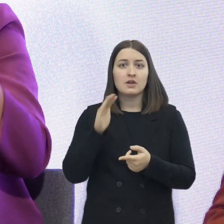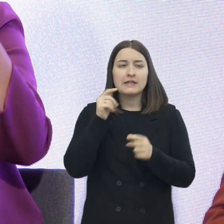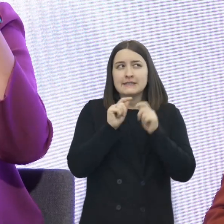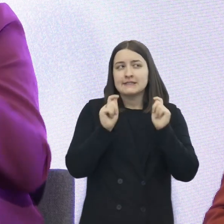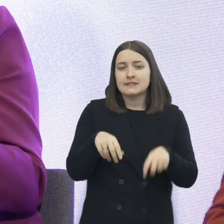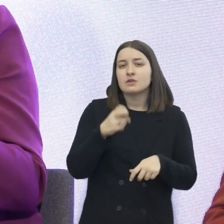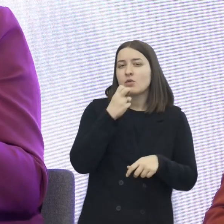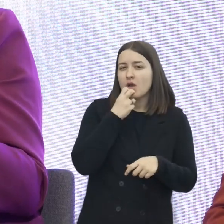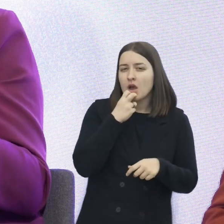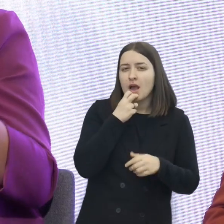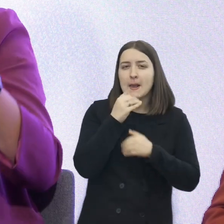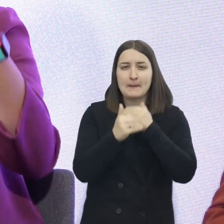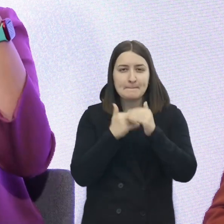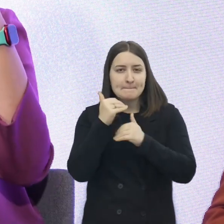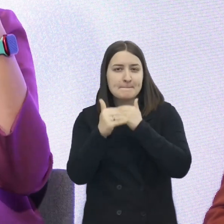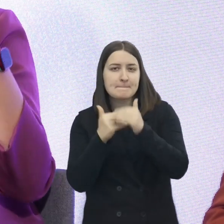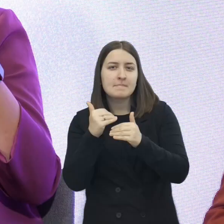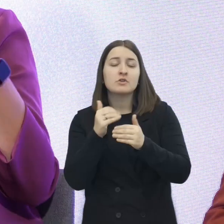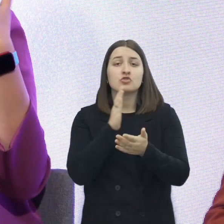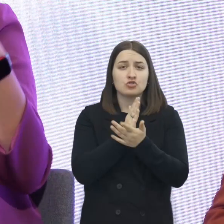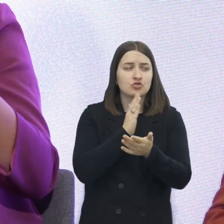kurios palaiko šituos juokelius,